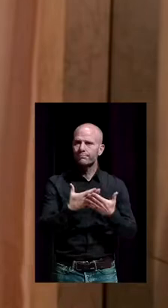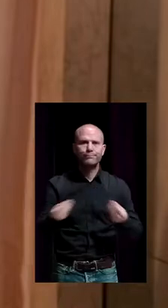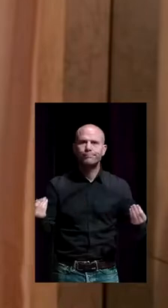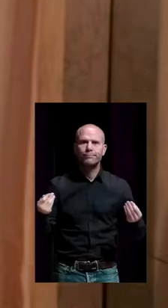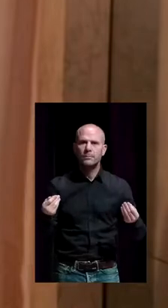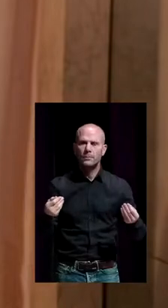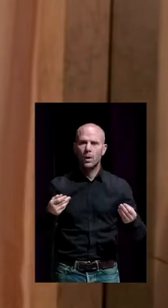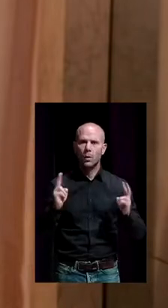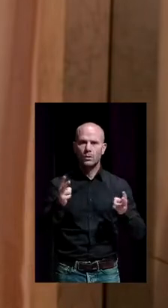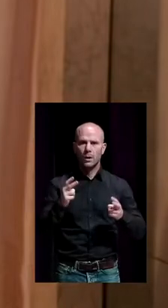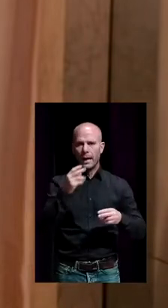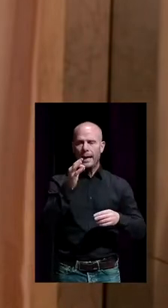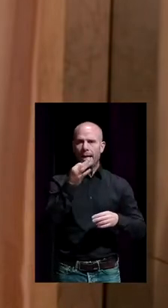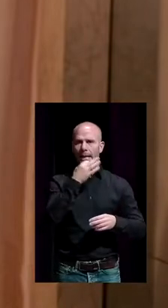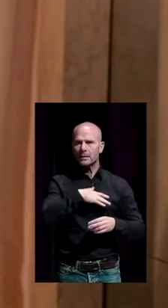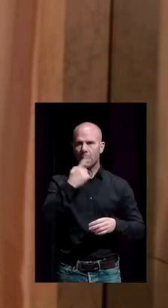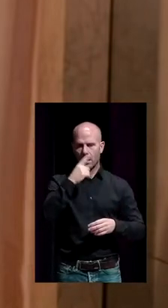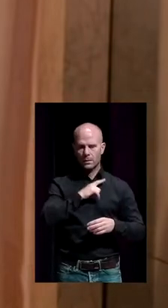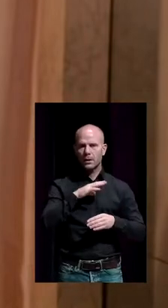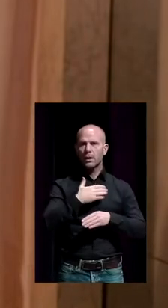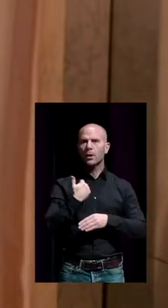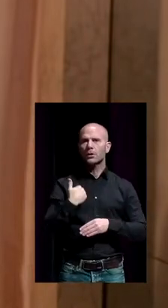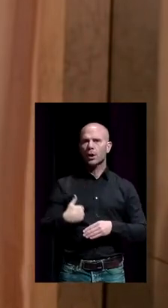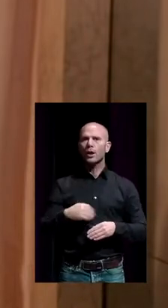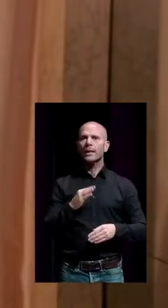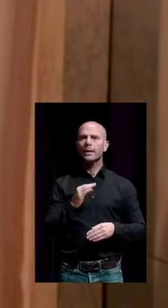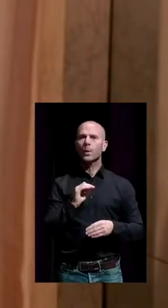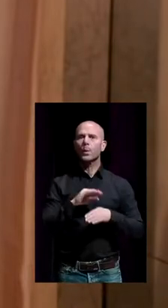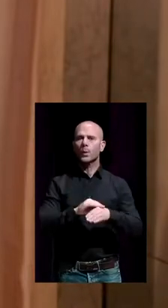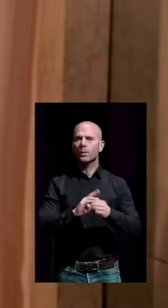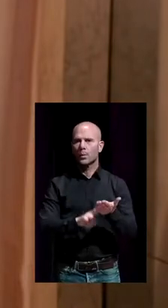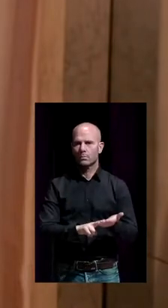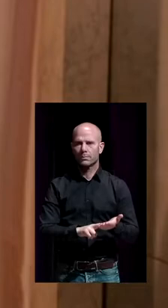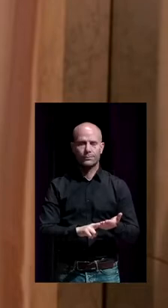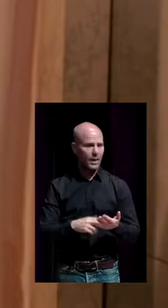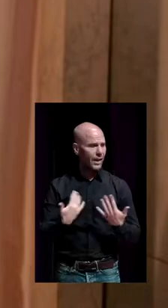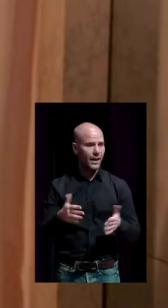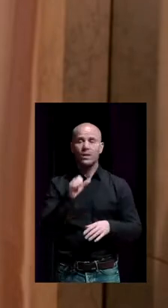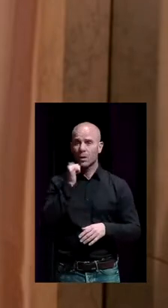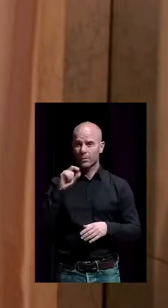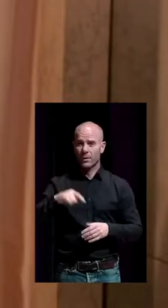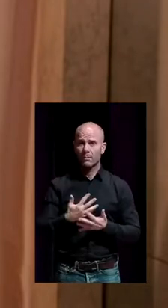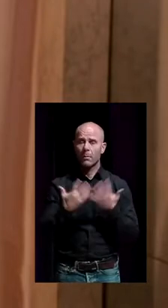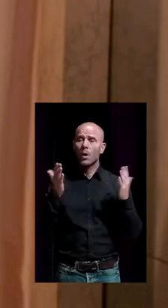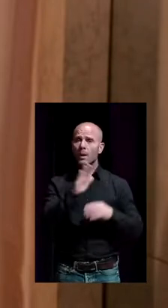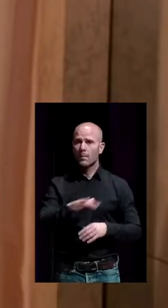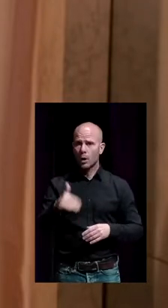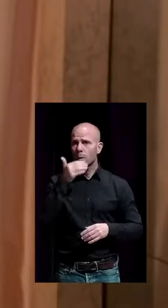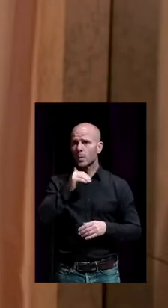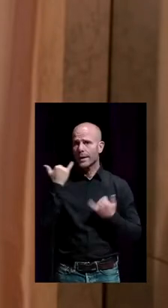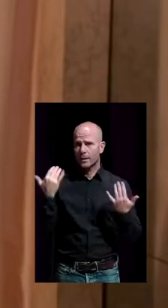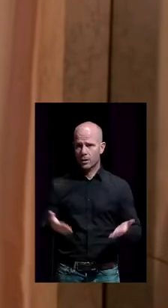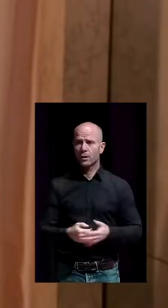mot dödliga sjukdomar. Ja, det är tufft för många barn och unga